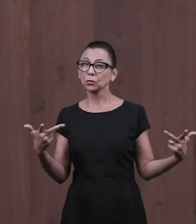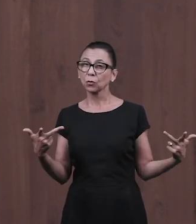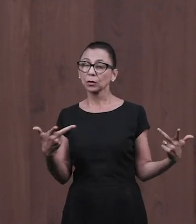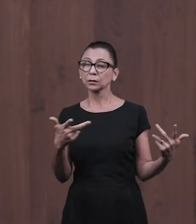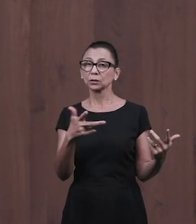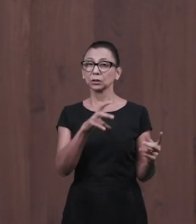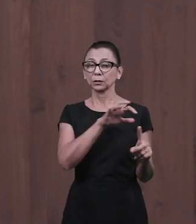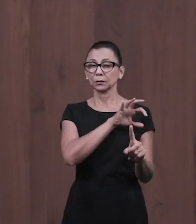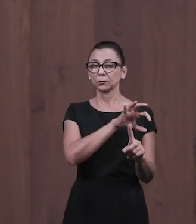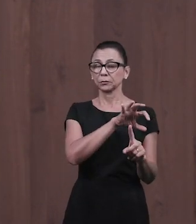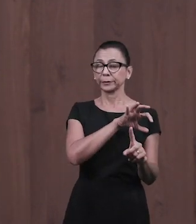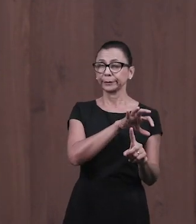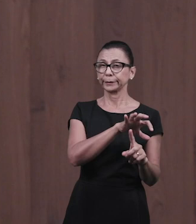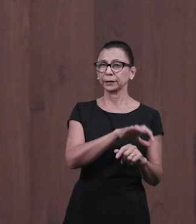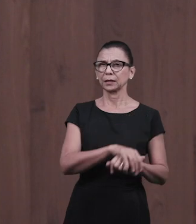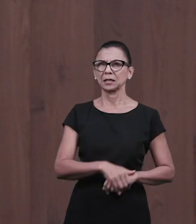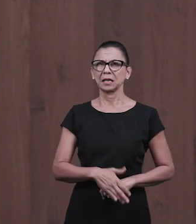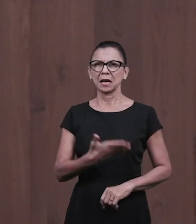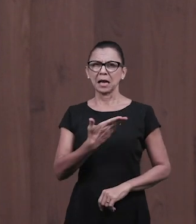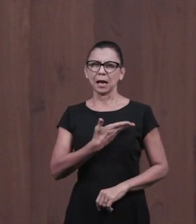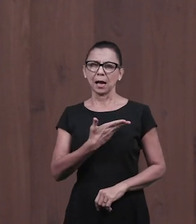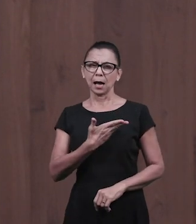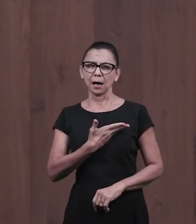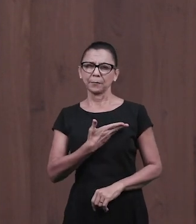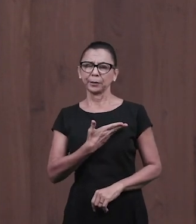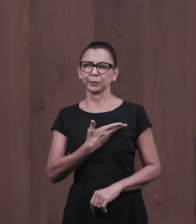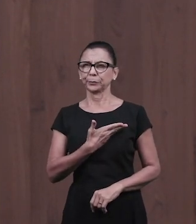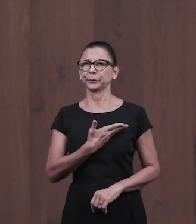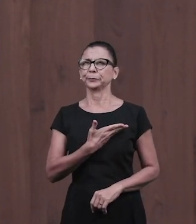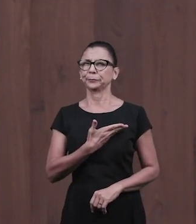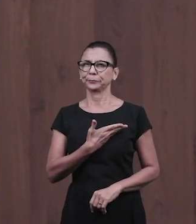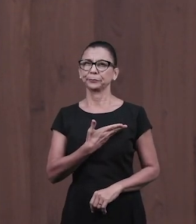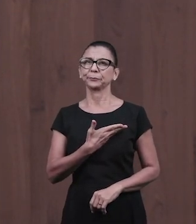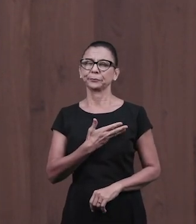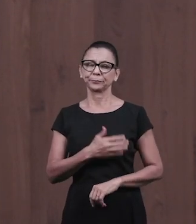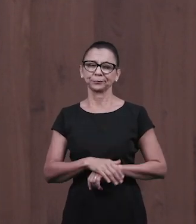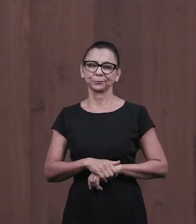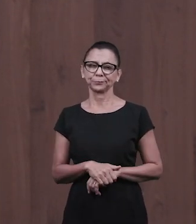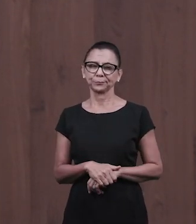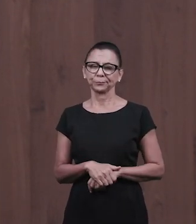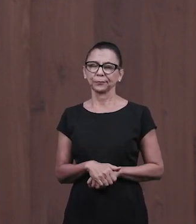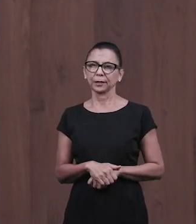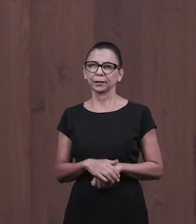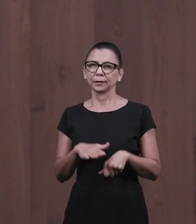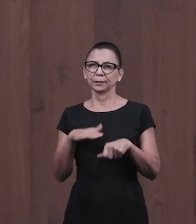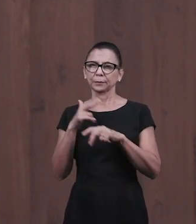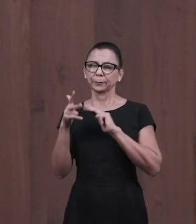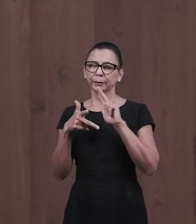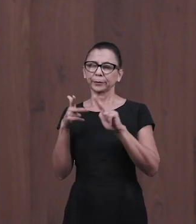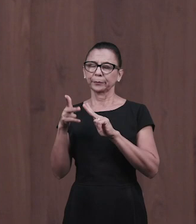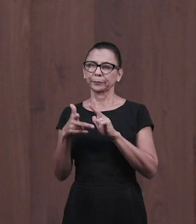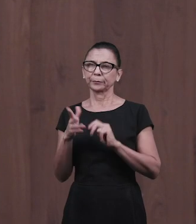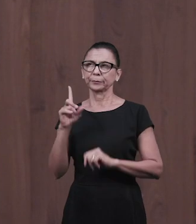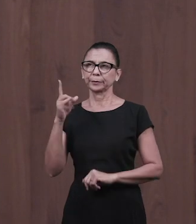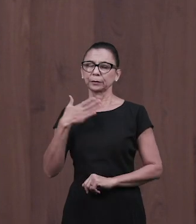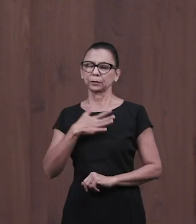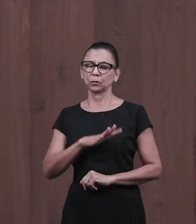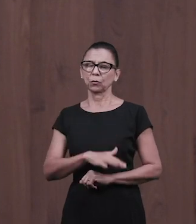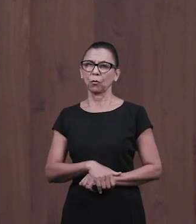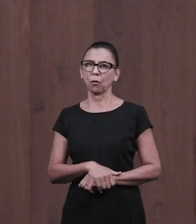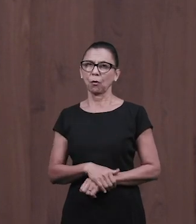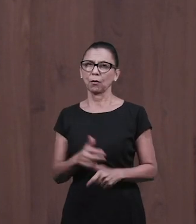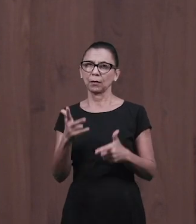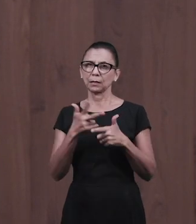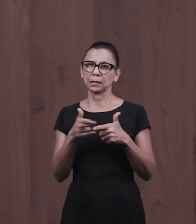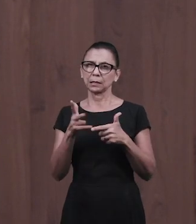Dieu. Ce sont les mauvaises compagnies, les conversations qui ne plaisent pas à Dieu, les séries avec des